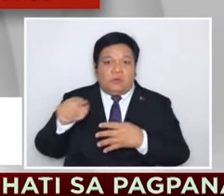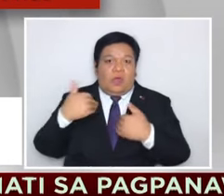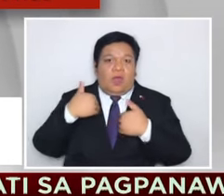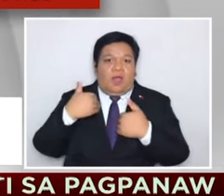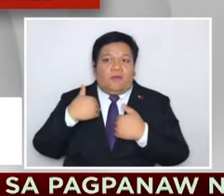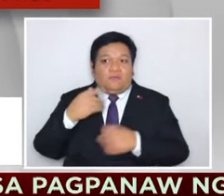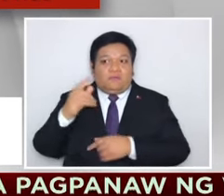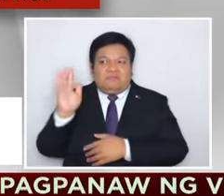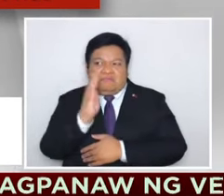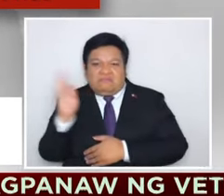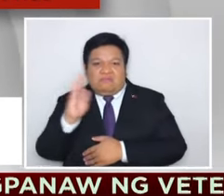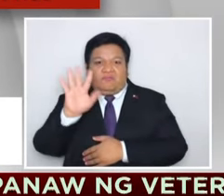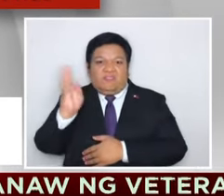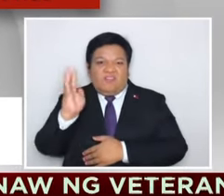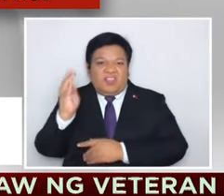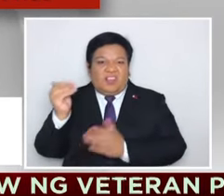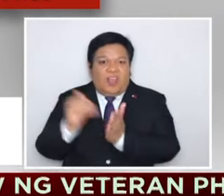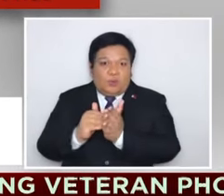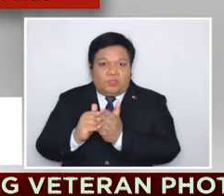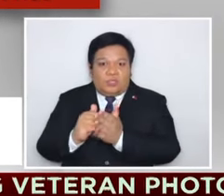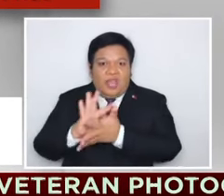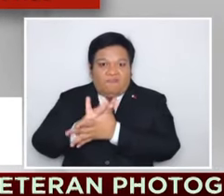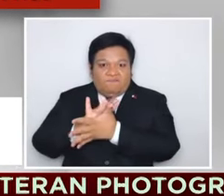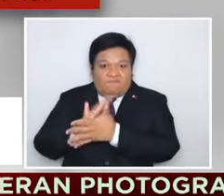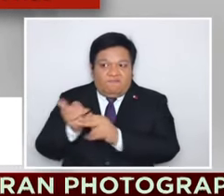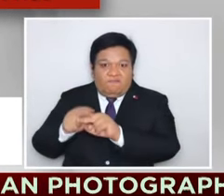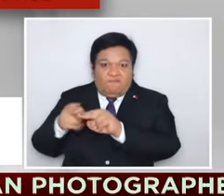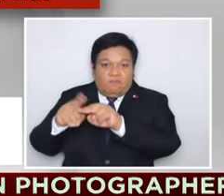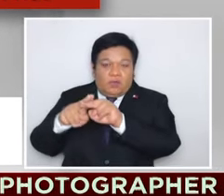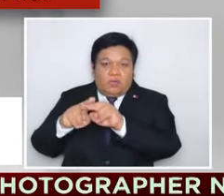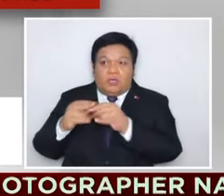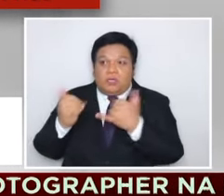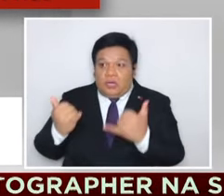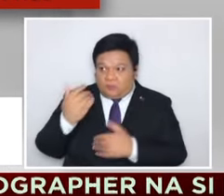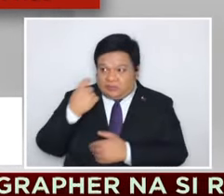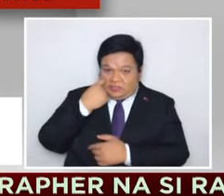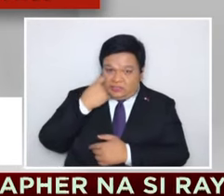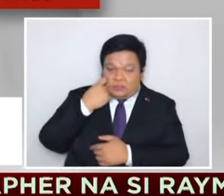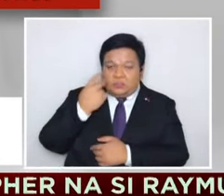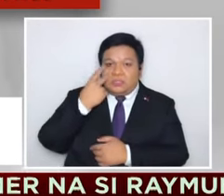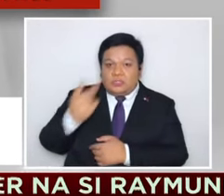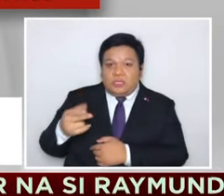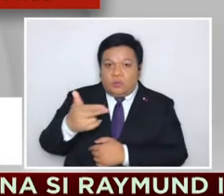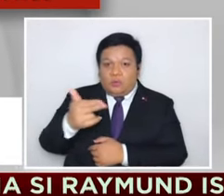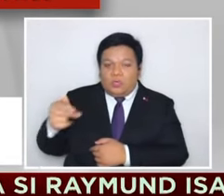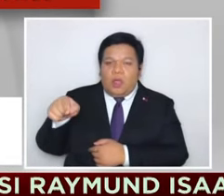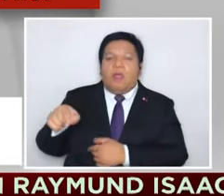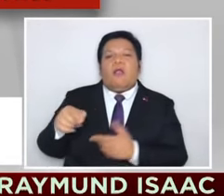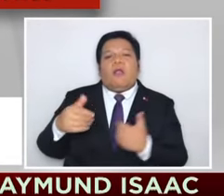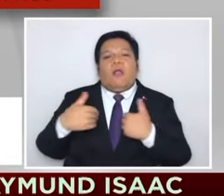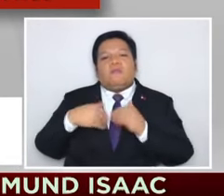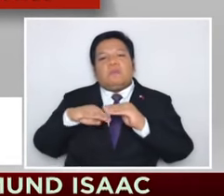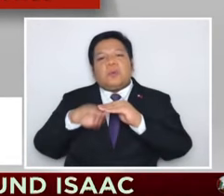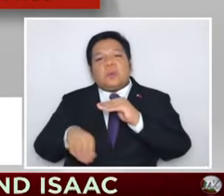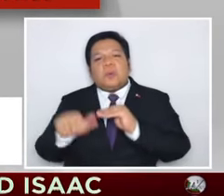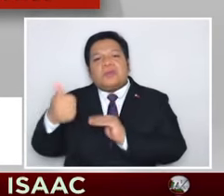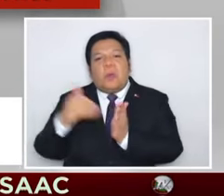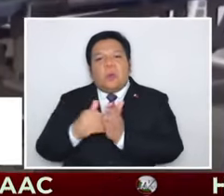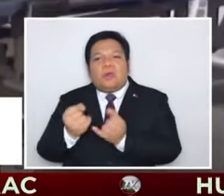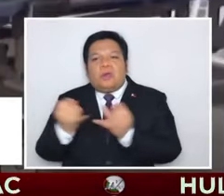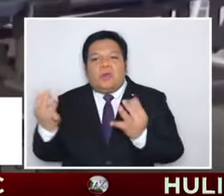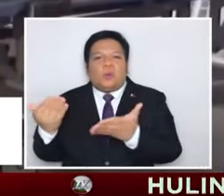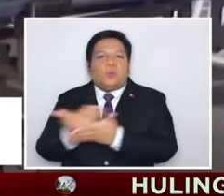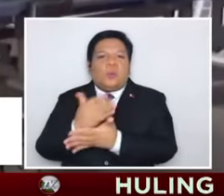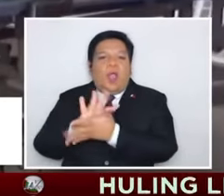no? Pero nakikita natin the past few days, palaging below 10,000 na lang yung Indonesia. So if magagawa ng ibang bansa, dapat kaya din